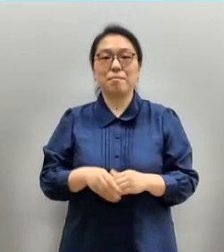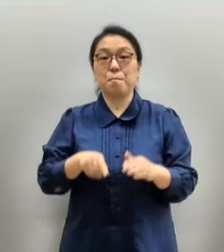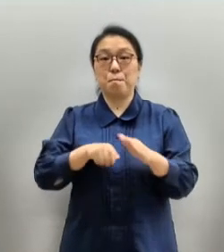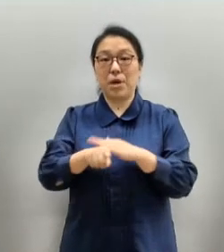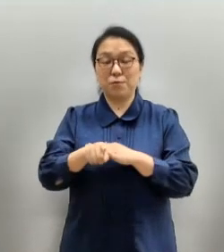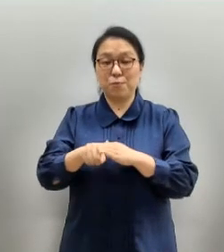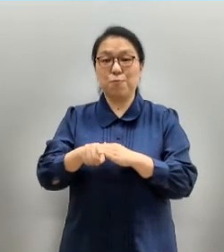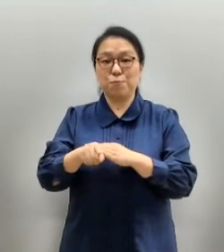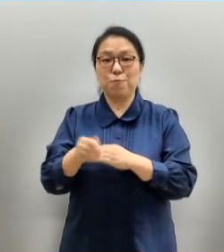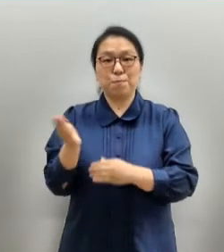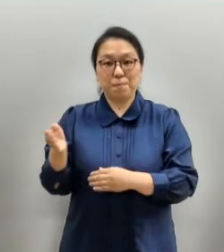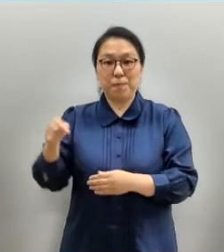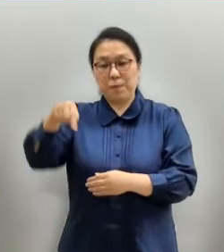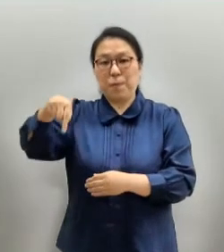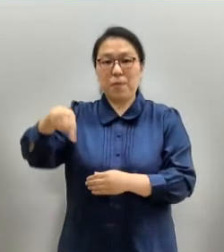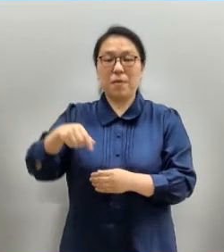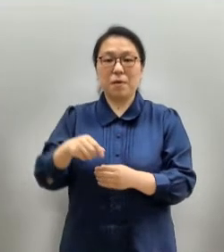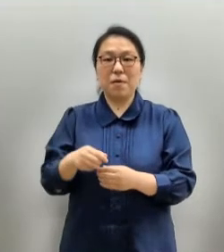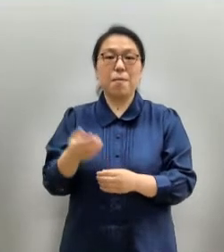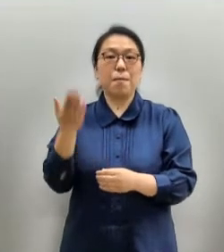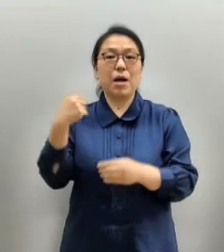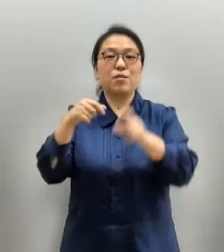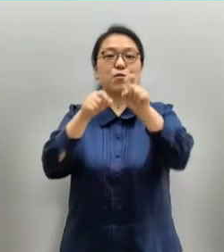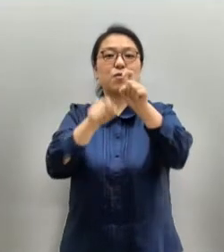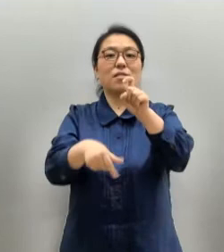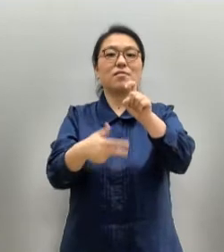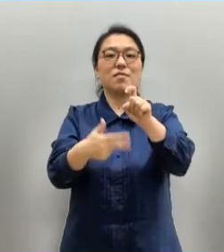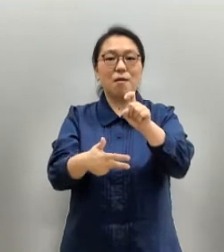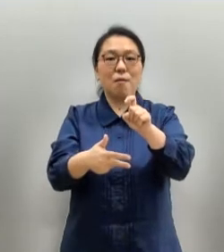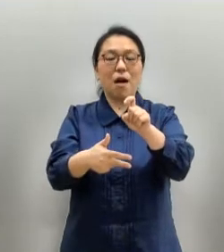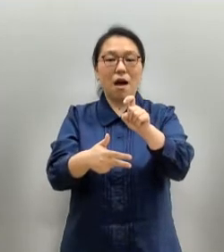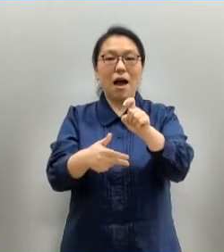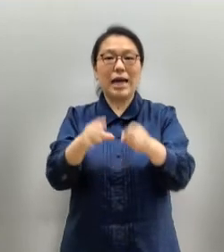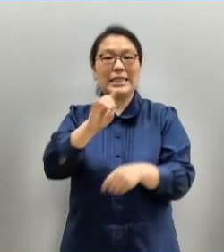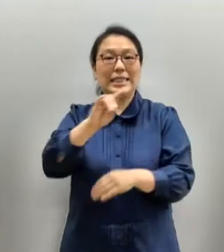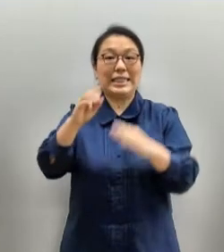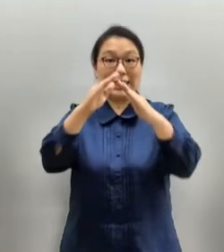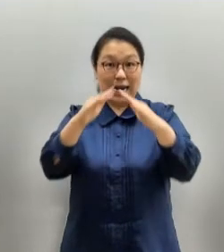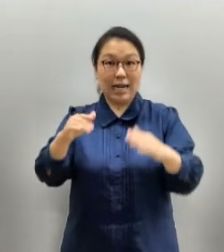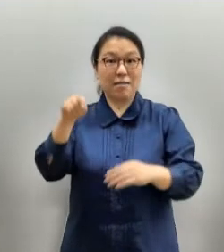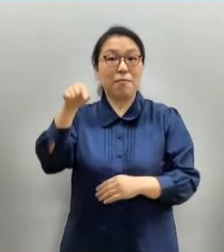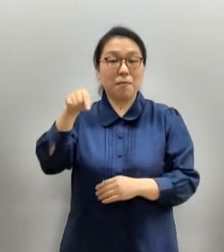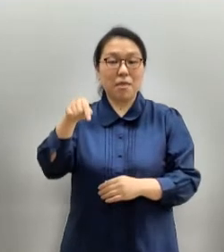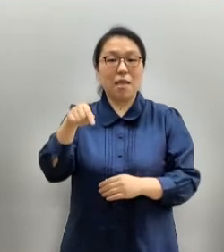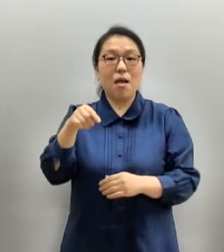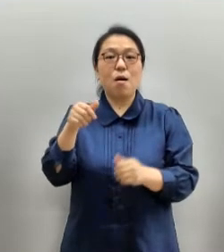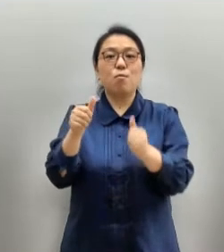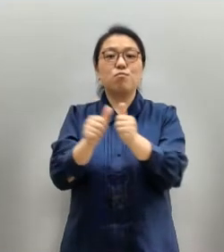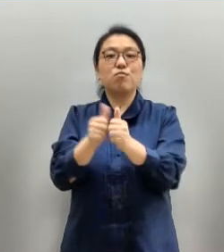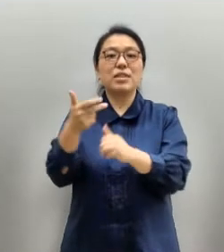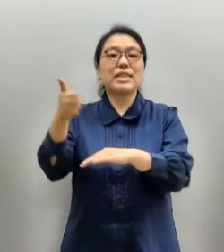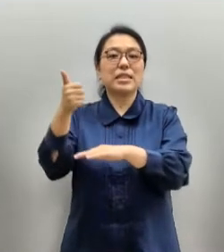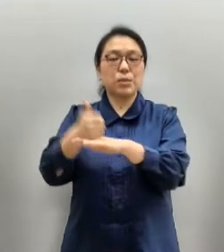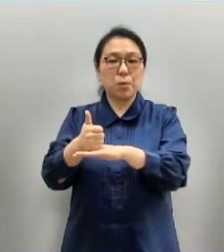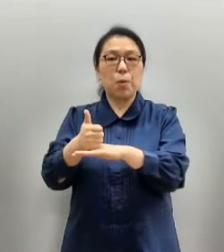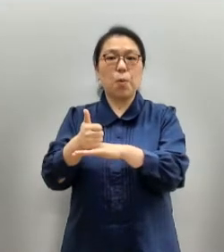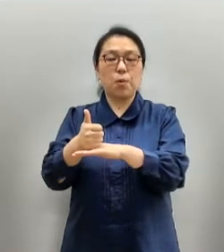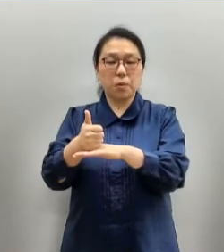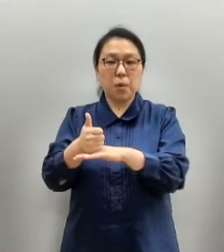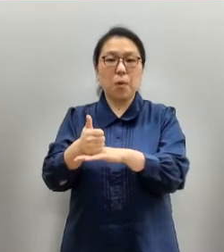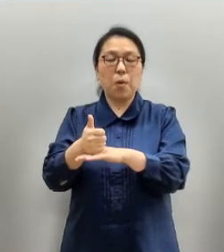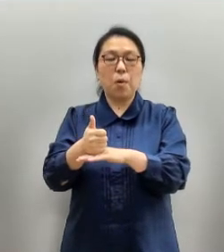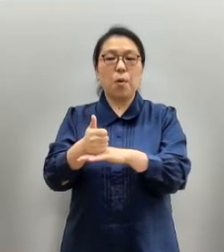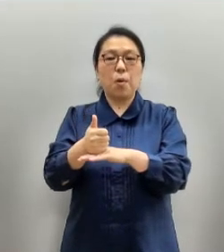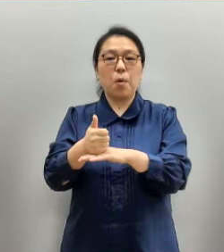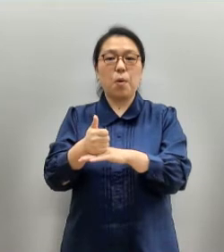案件でございますけれども、去る10月7日のですね、臨時議会におきまして、副市長の議案